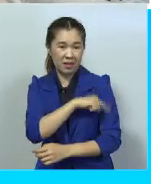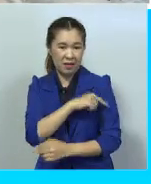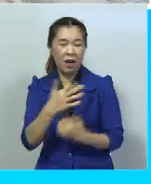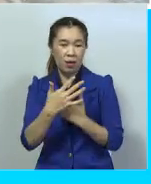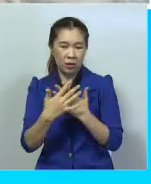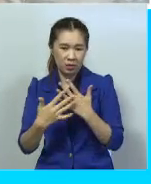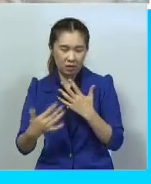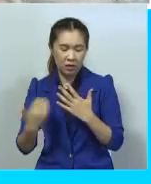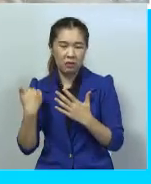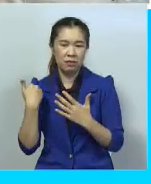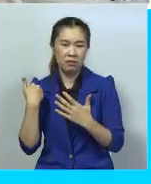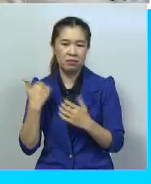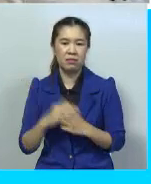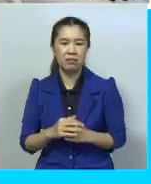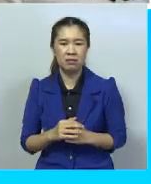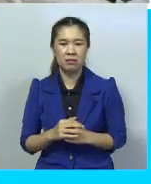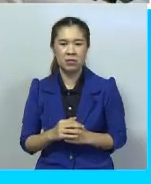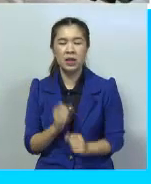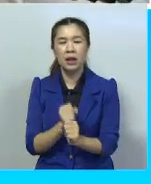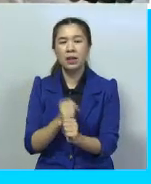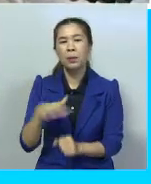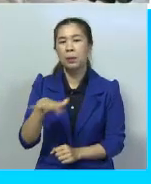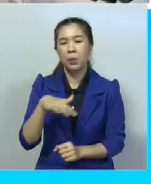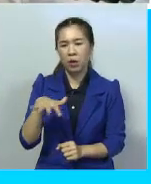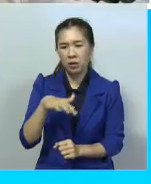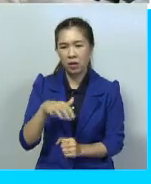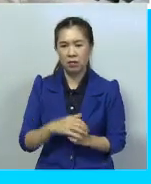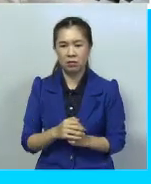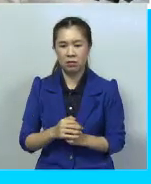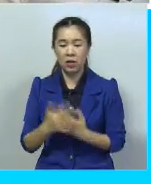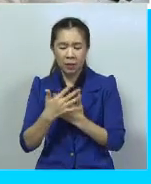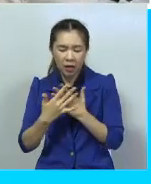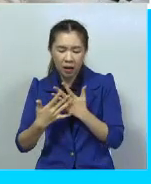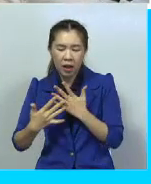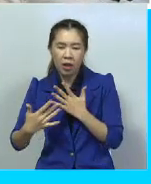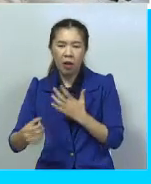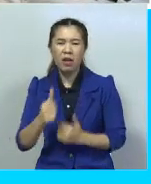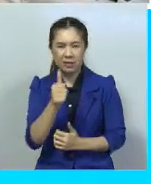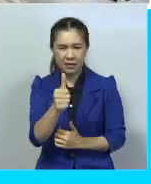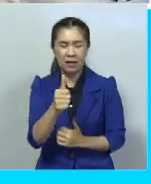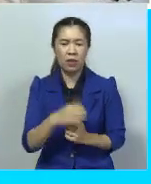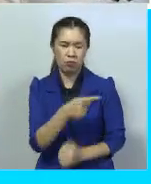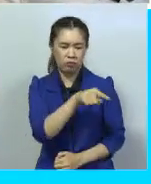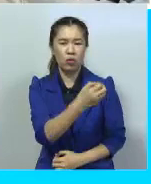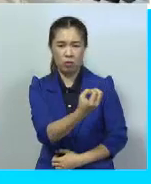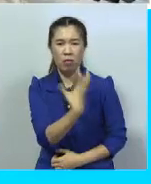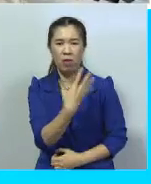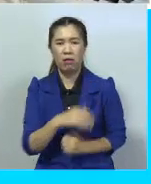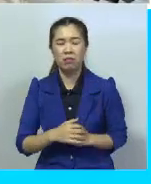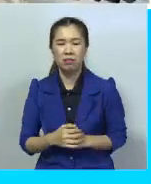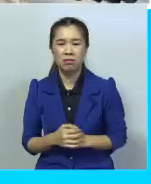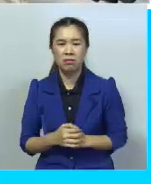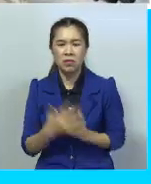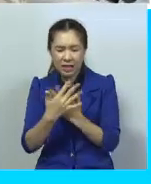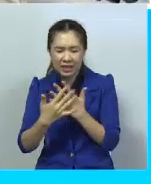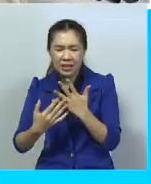ไหลอย่างเงี้ยค่ะก็คือเป็นเลือดไหลปกติในการทำนะคะเลือดมันไหลออกอะดีแล้วเขาบอกอย่างเงี้ยค่ะใช่เขาบอกว่ามันดีแล้ว